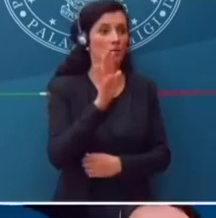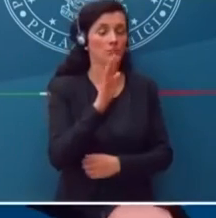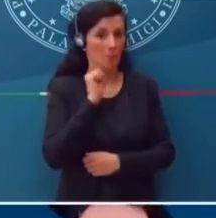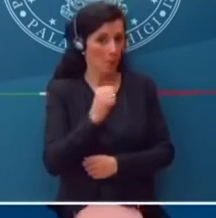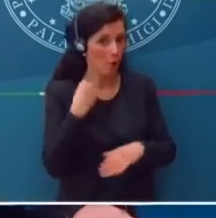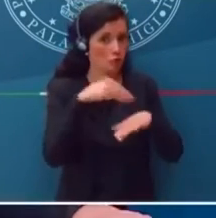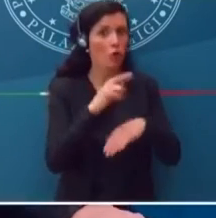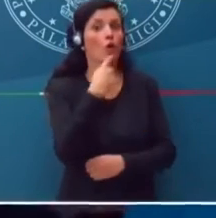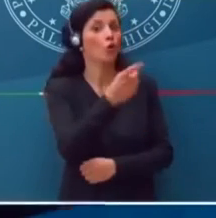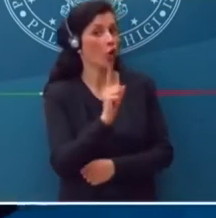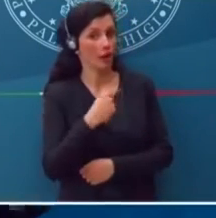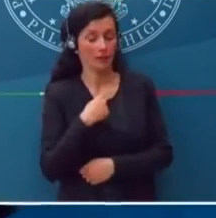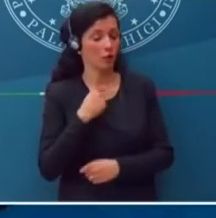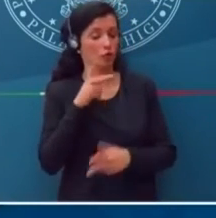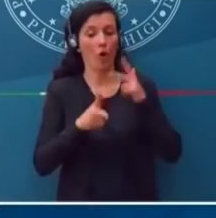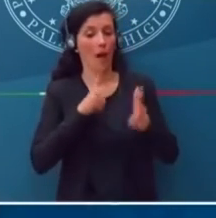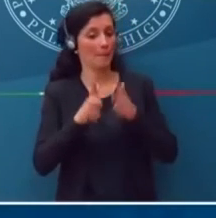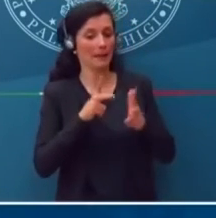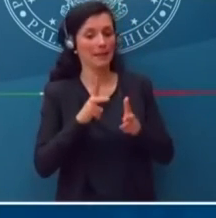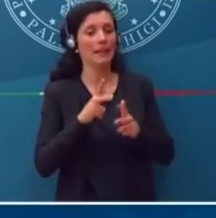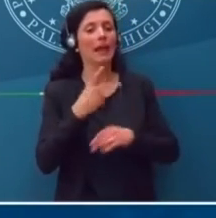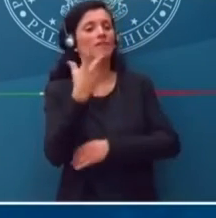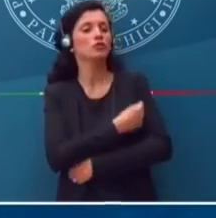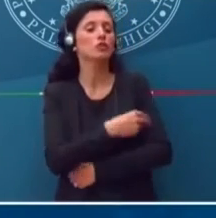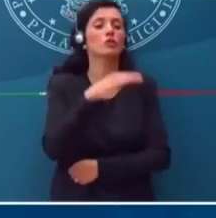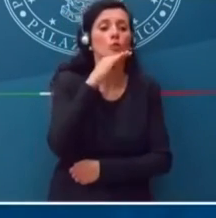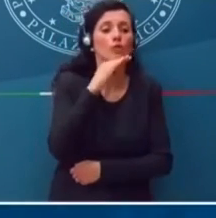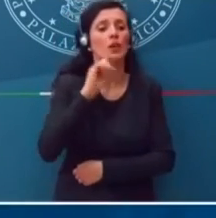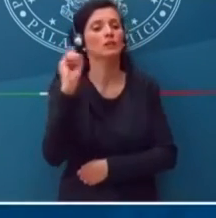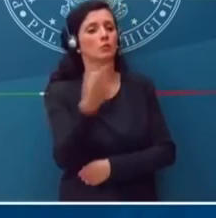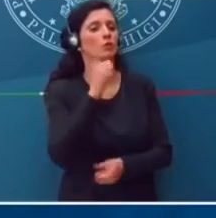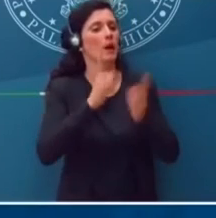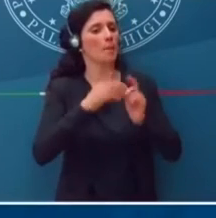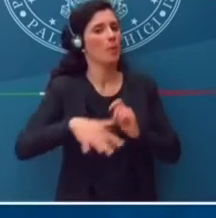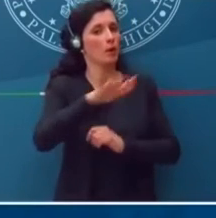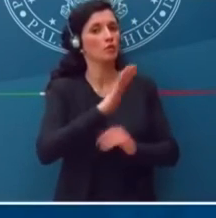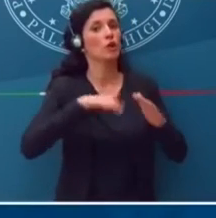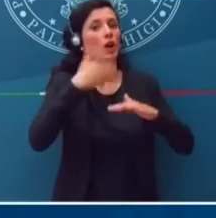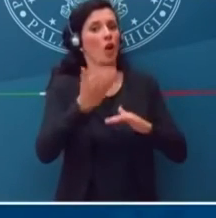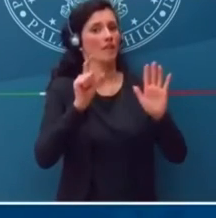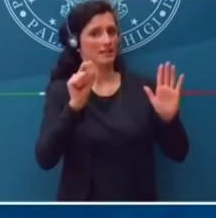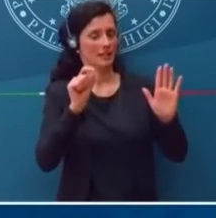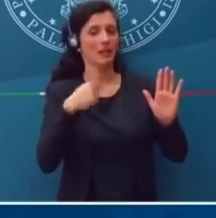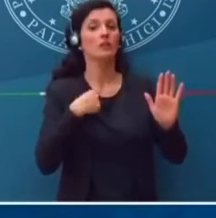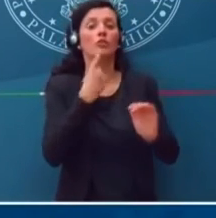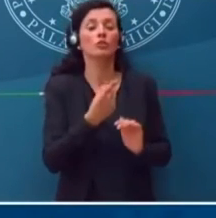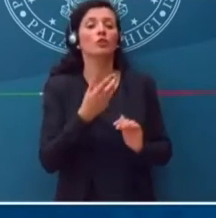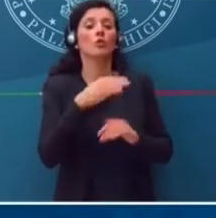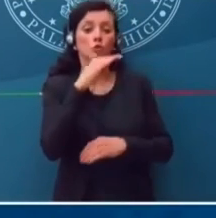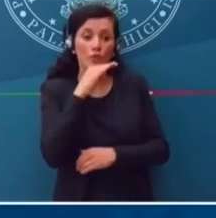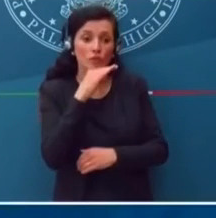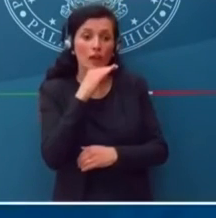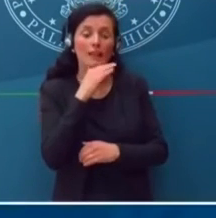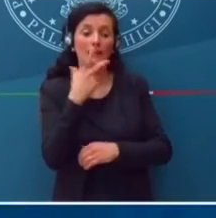che ad aprile sì. Ci sono vaccini sufficienti a vaccinare tutta la popolazione over 70, sono sufficienti a vaccinare tutta la